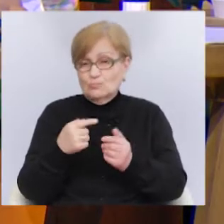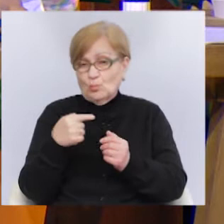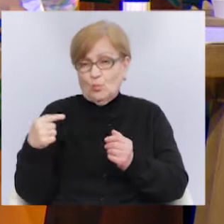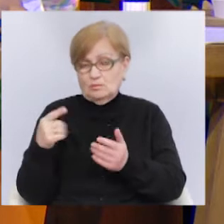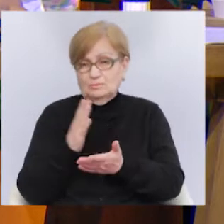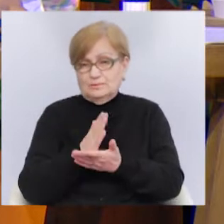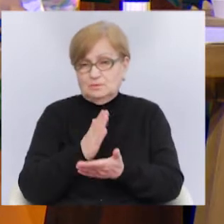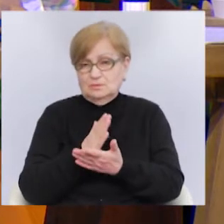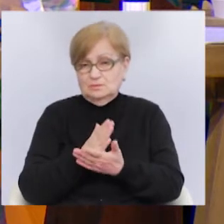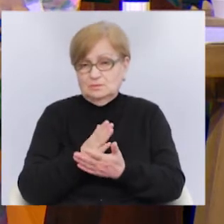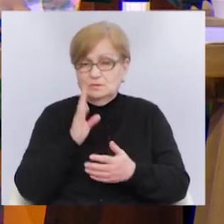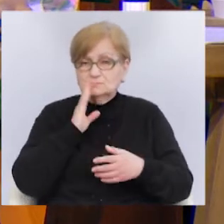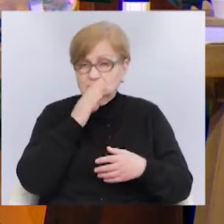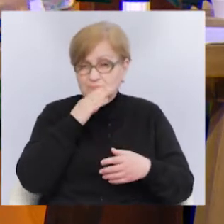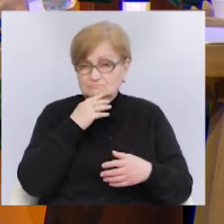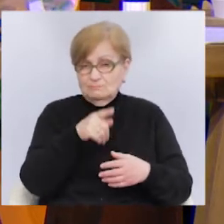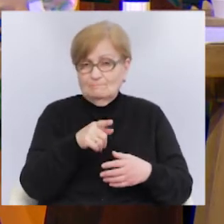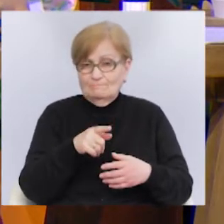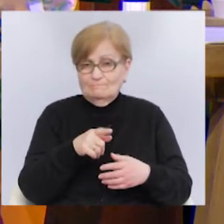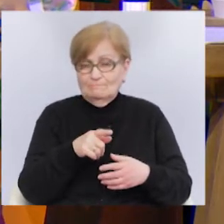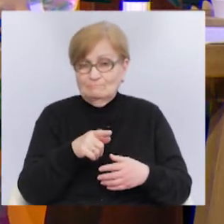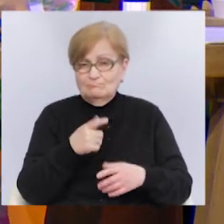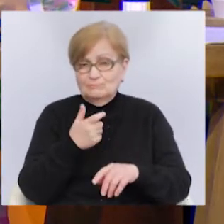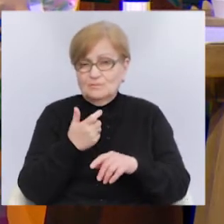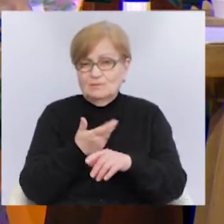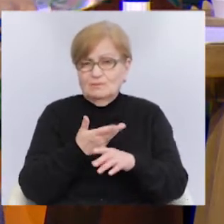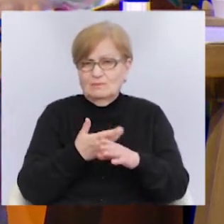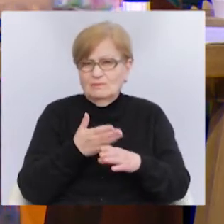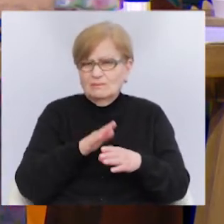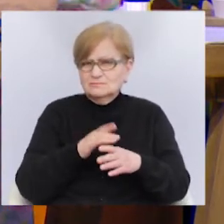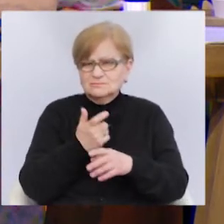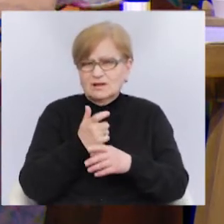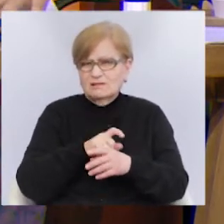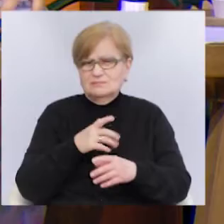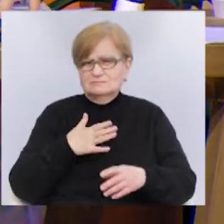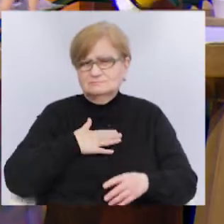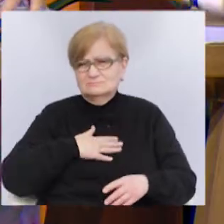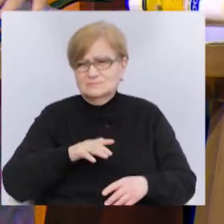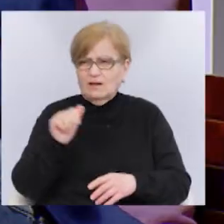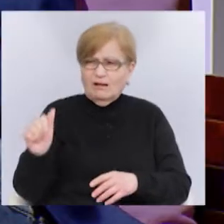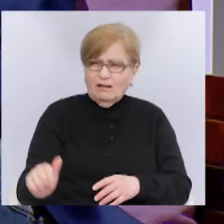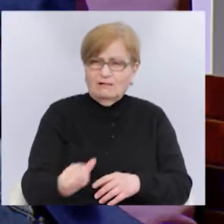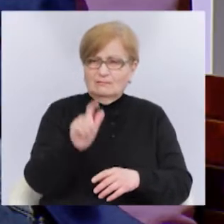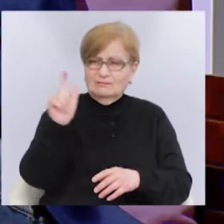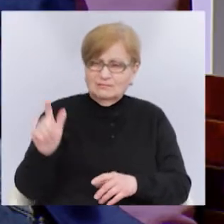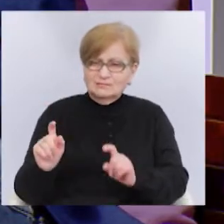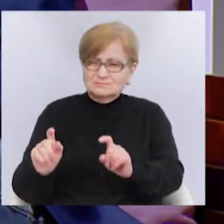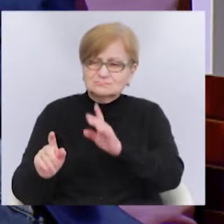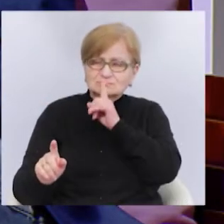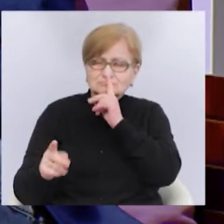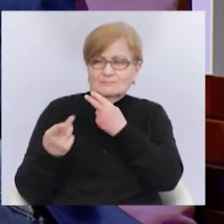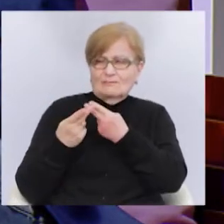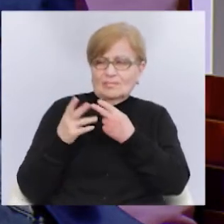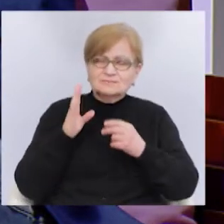უარყოფით იმხარეც აქვს, იმიტომ მშობლები იმხელა კომფორტს გრძნობენ ამ დროს, როდესაც შეიძლება ბავშვი საათობით იჯდეს